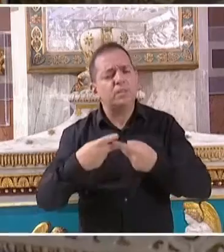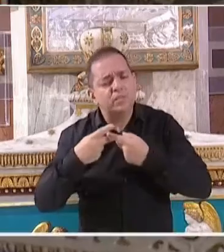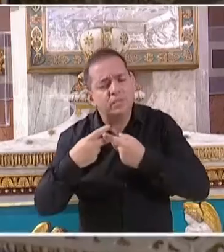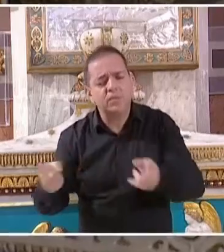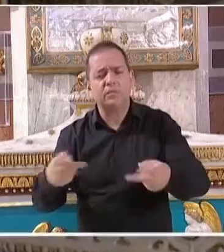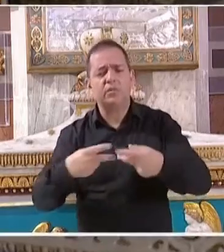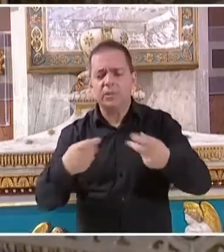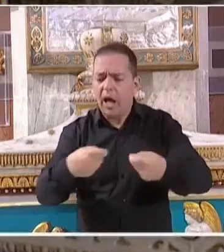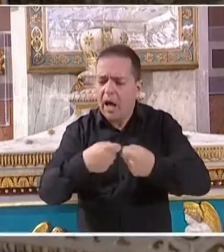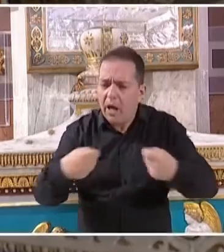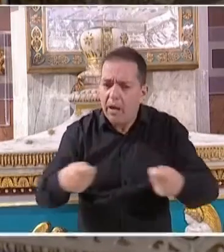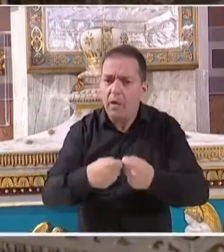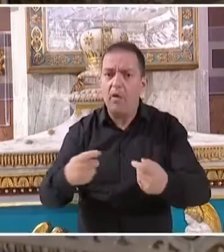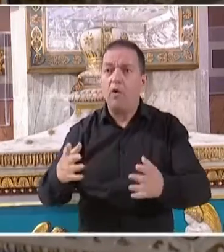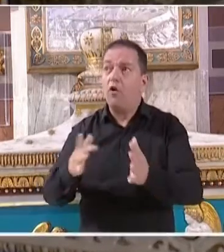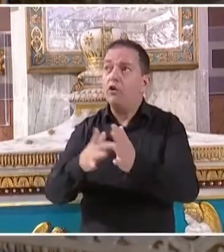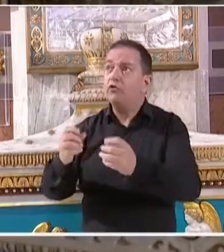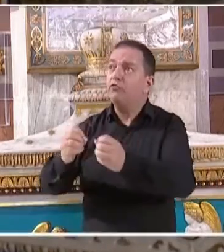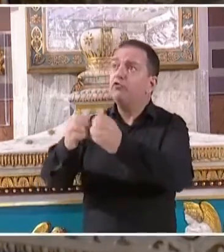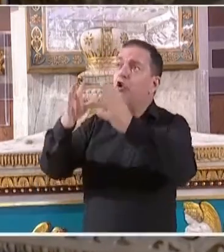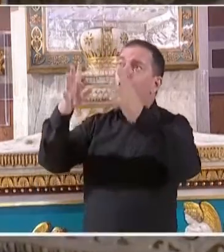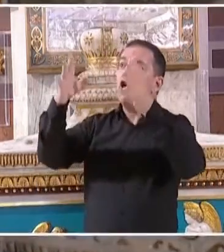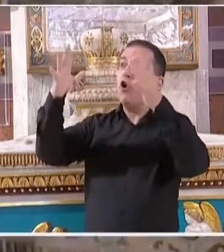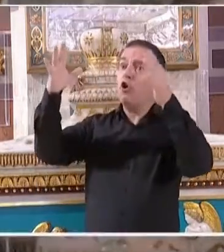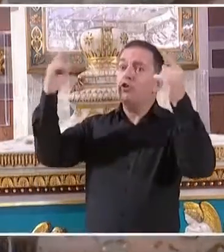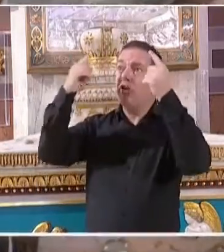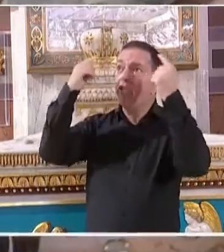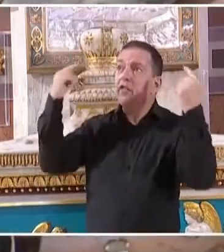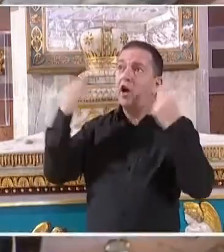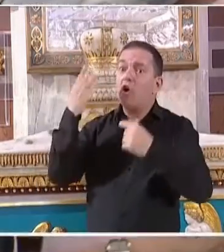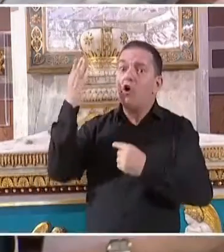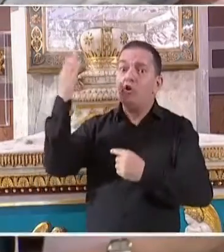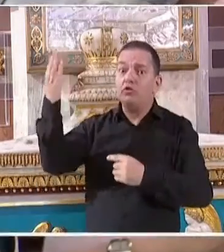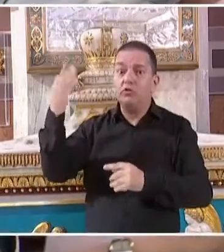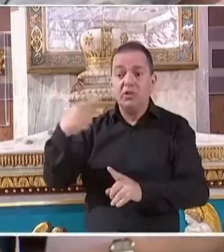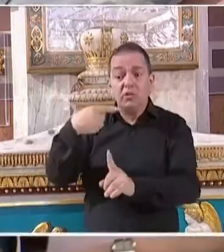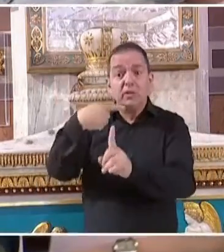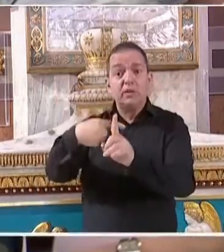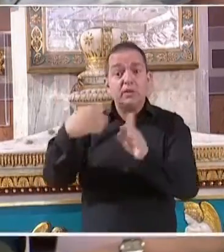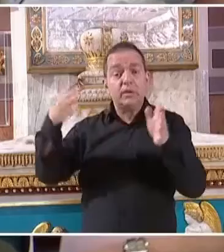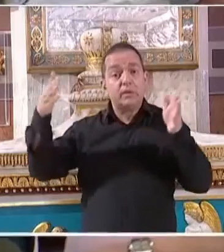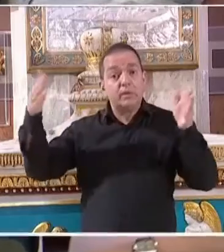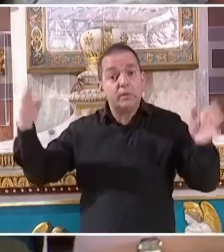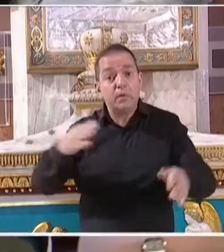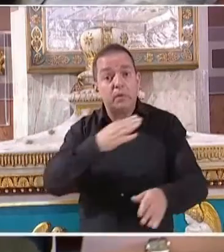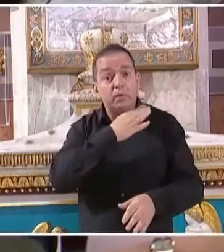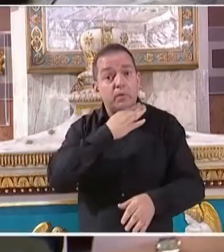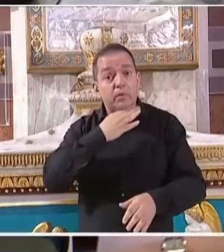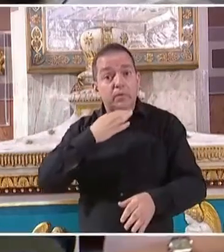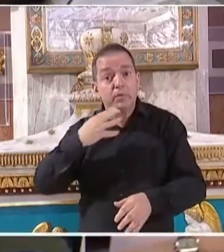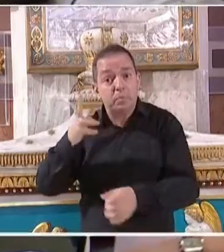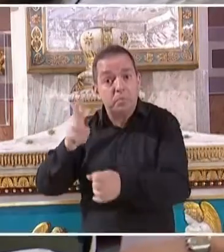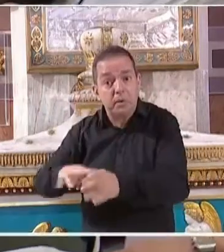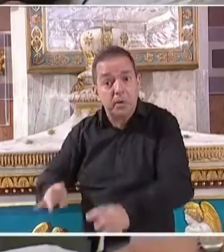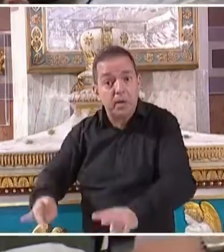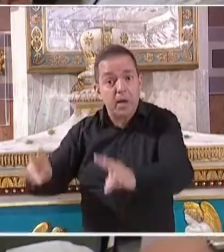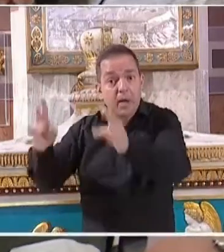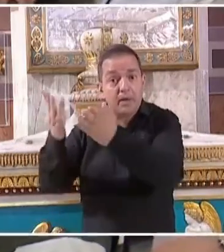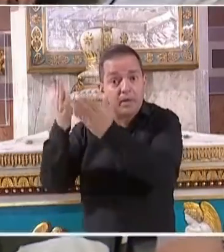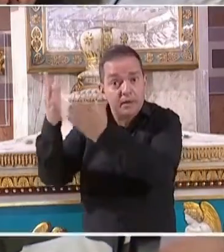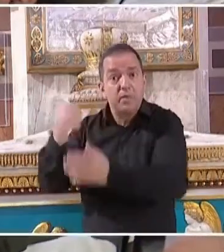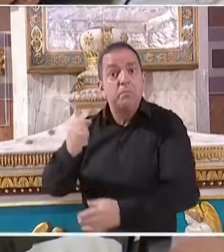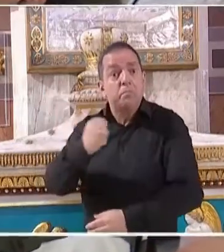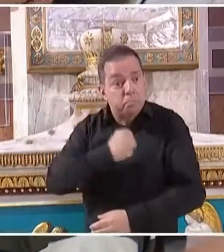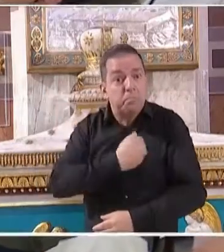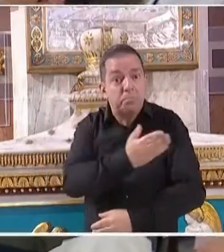την θεότητα του Χριστού, στον Σταυρό και την Ανάστασή Του. Πίστευε